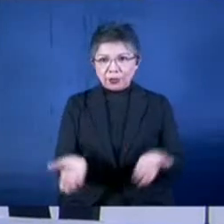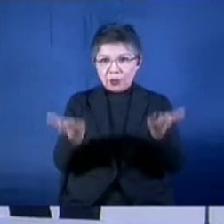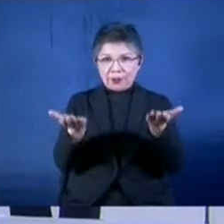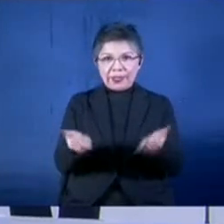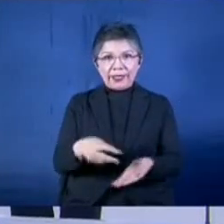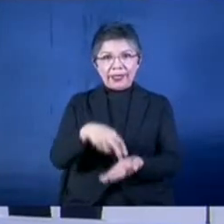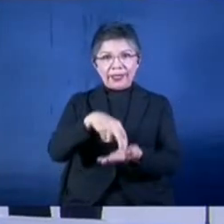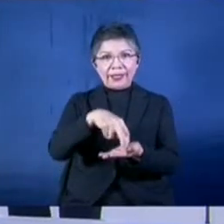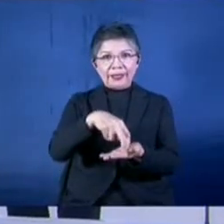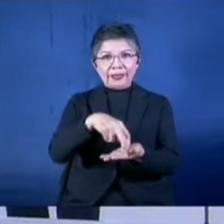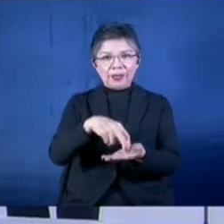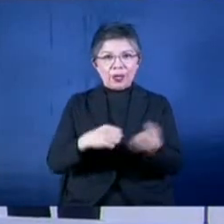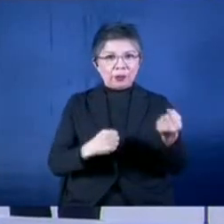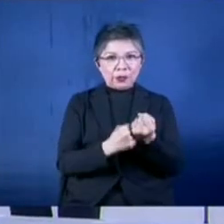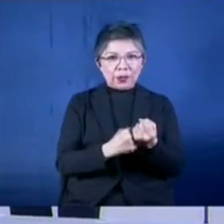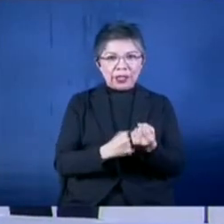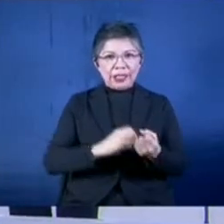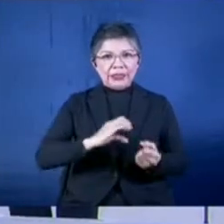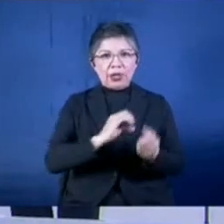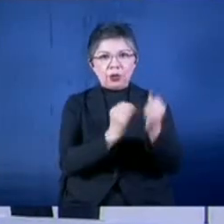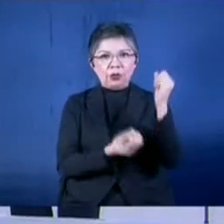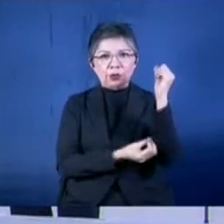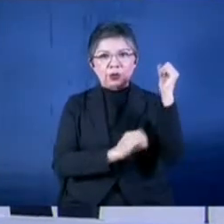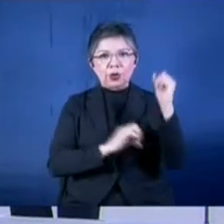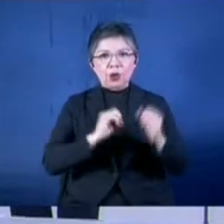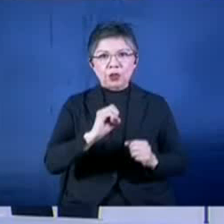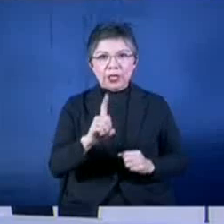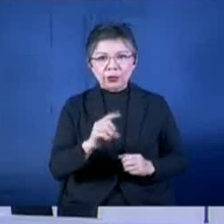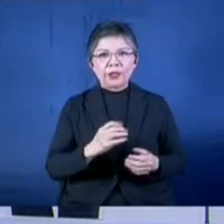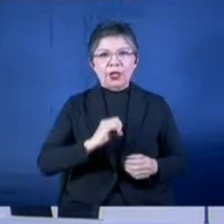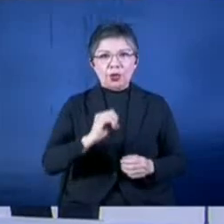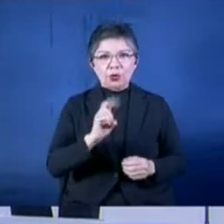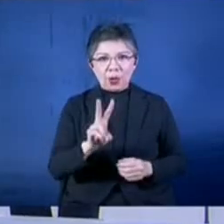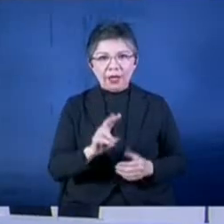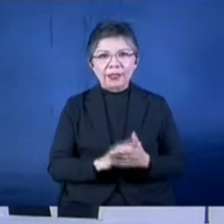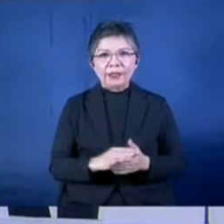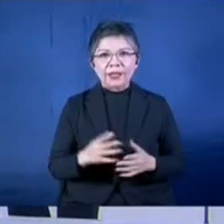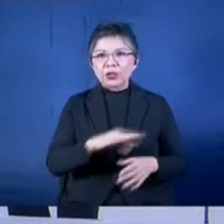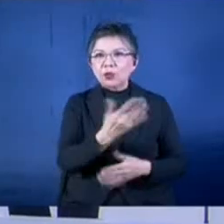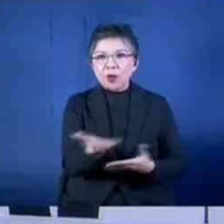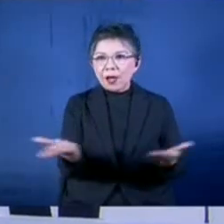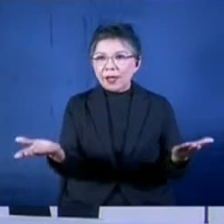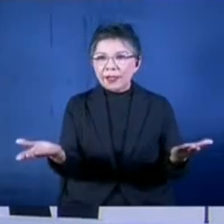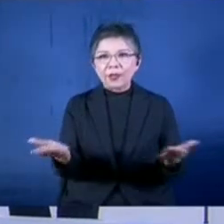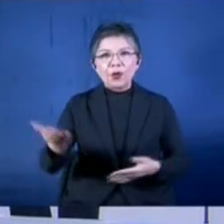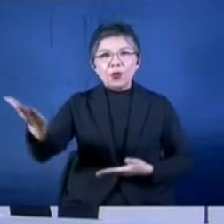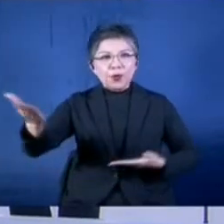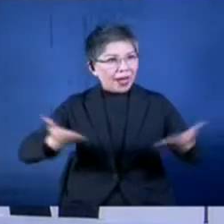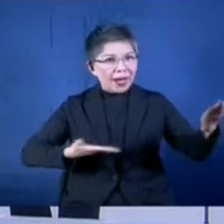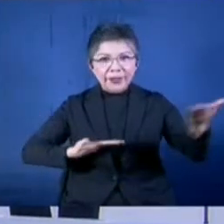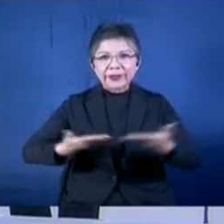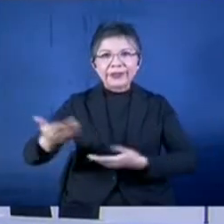berdiri tadi, pendukung paslon 01 dan pendukung paslon 02 beserta bapak-bapak dan